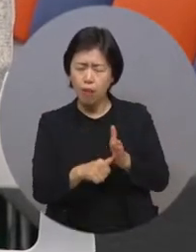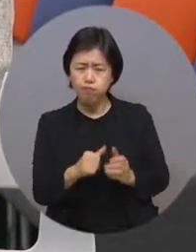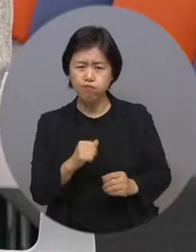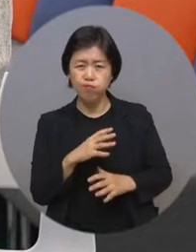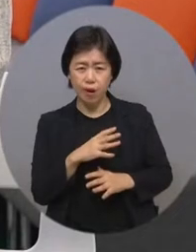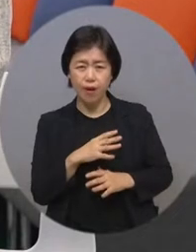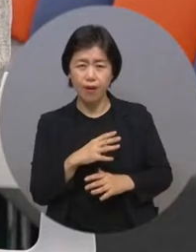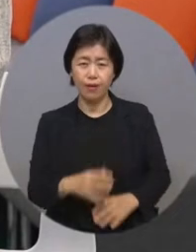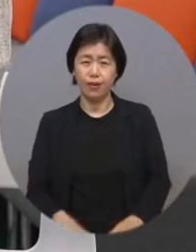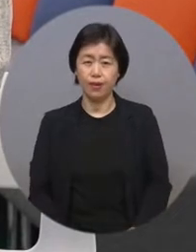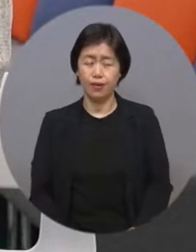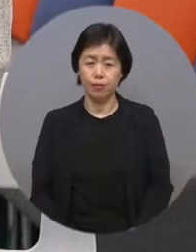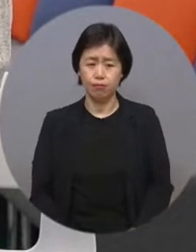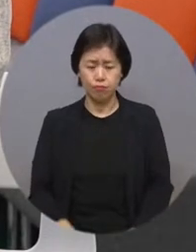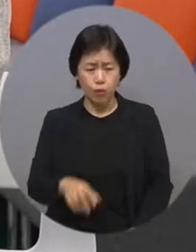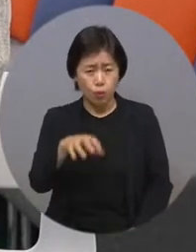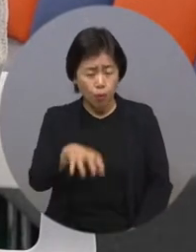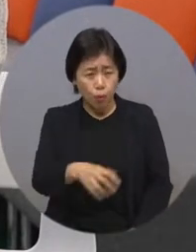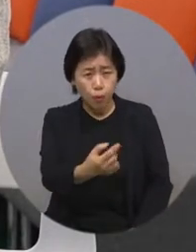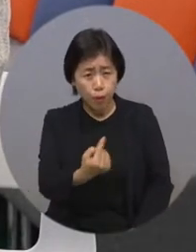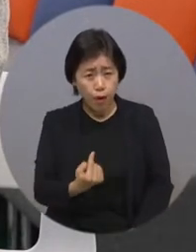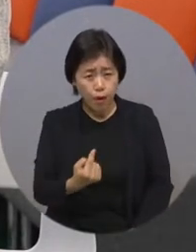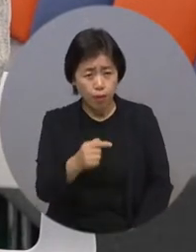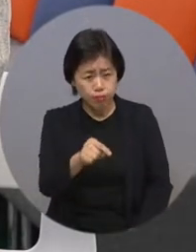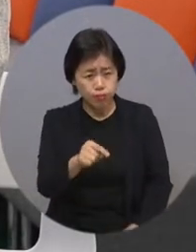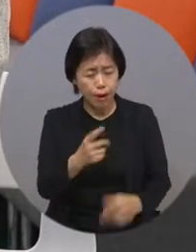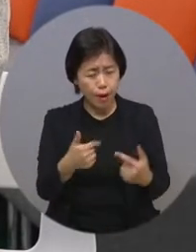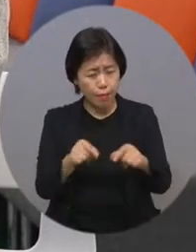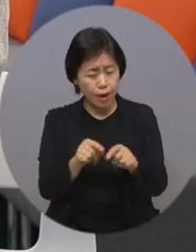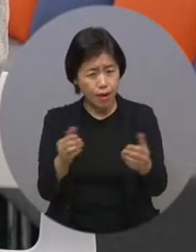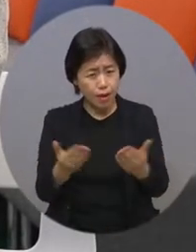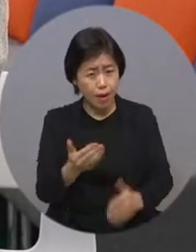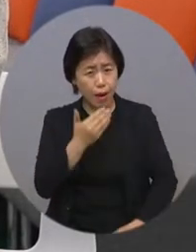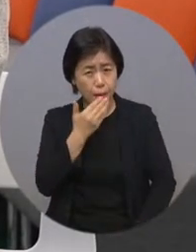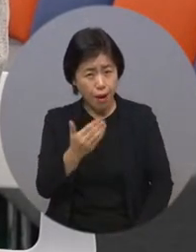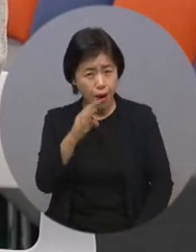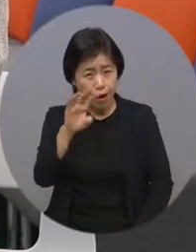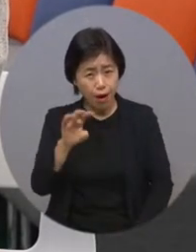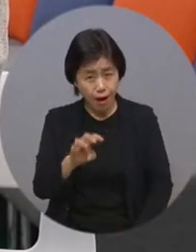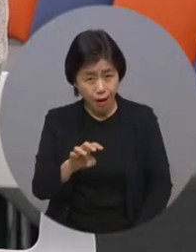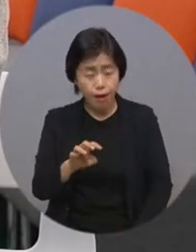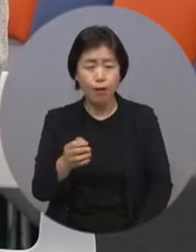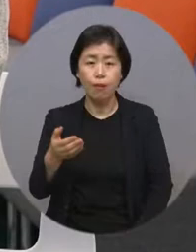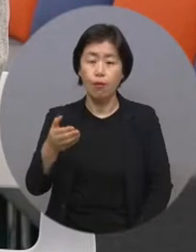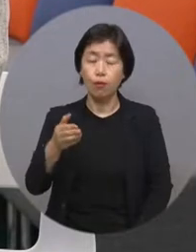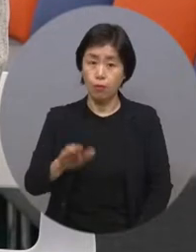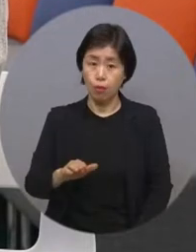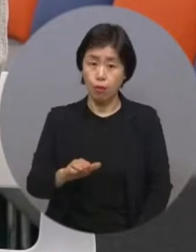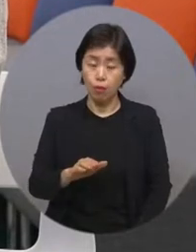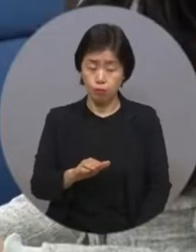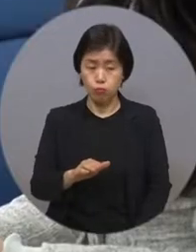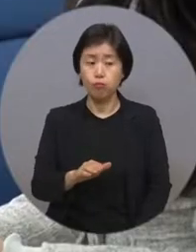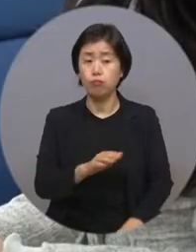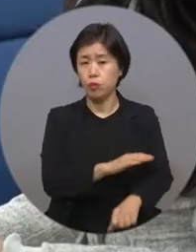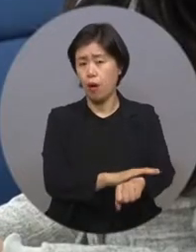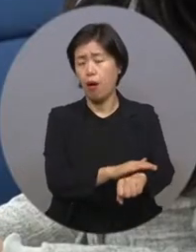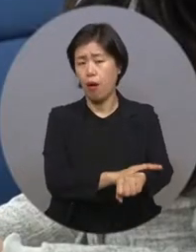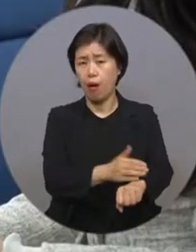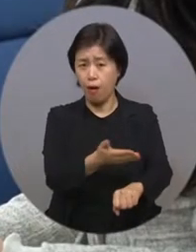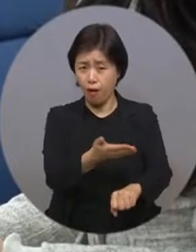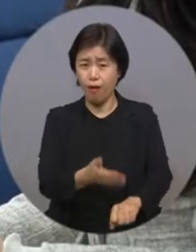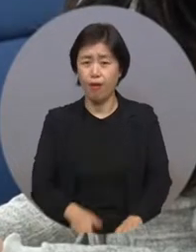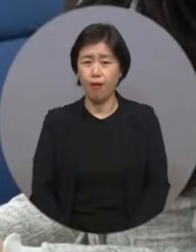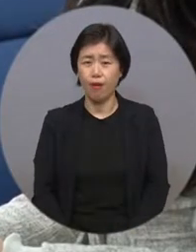장애사원 들이 저희 회사에 와서 적응을 할 수 있을까 했는데 생각 외로 잘 적용도 해주고